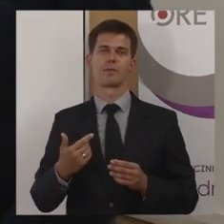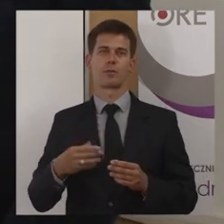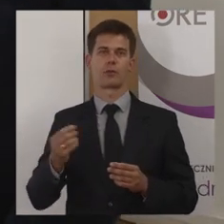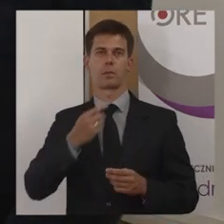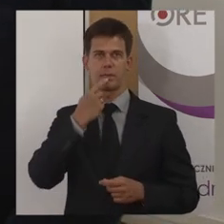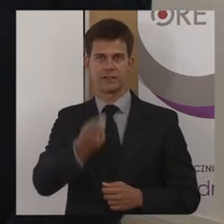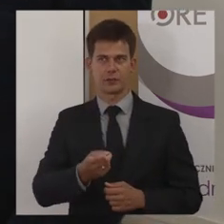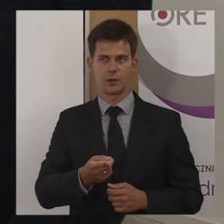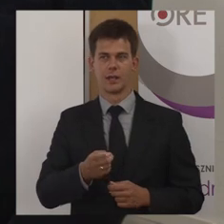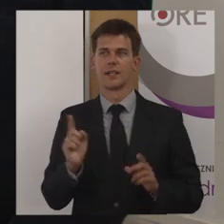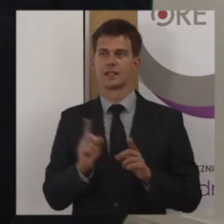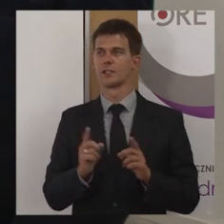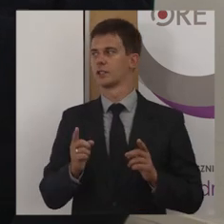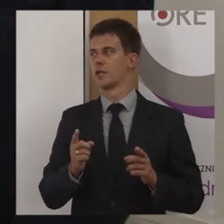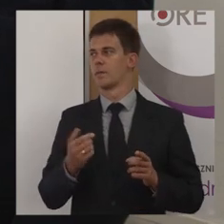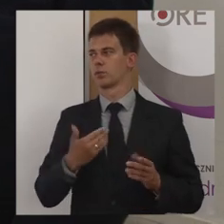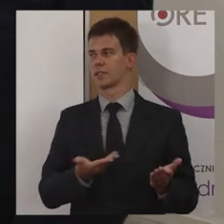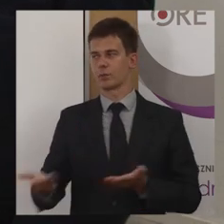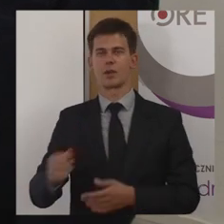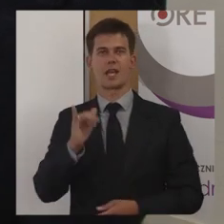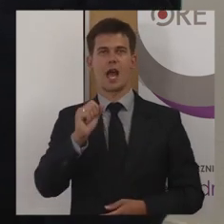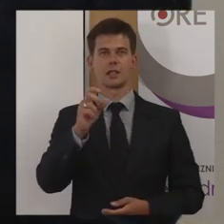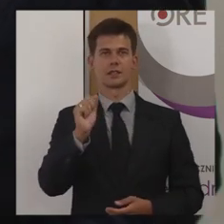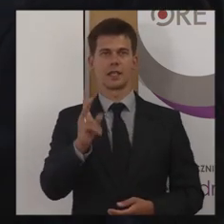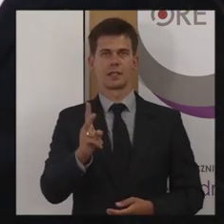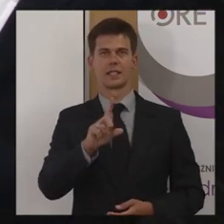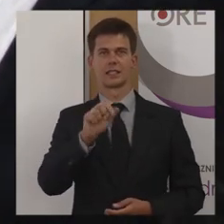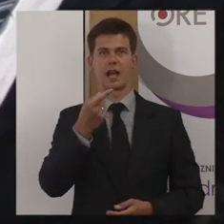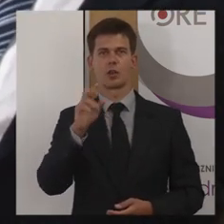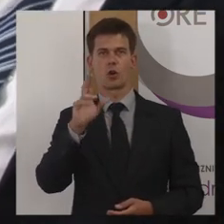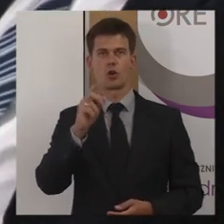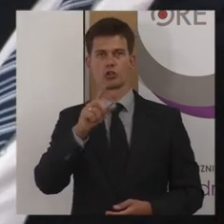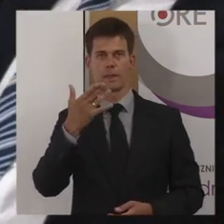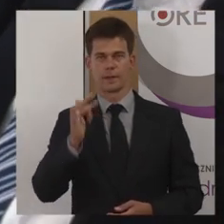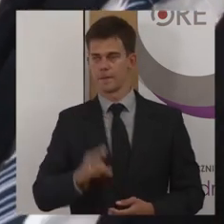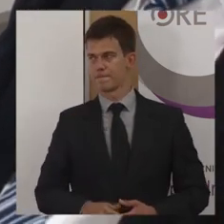spotkanie i dlatego też zaprosiłem Jacka. Ja po